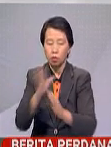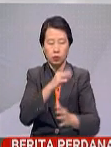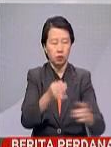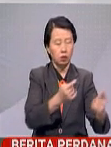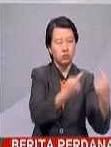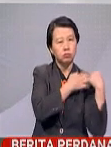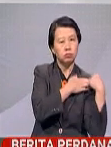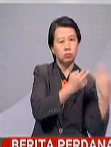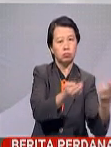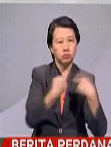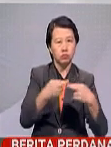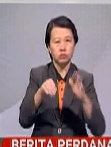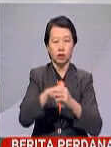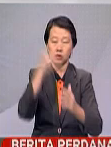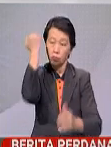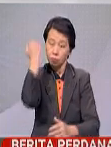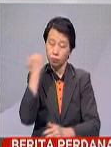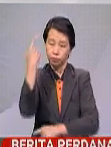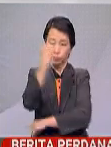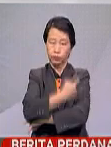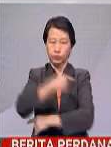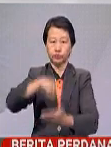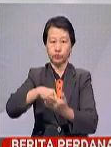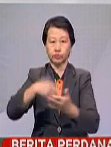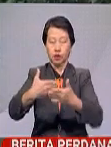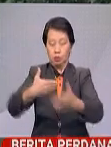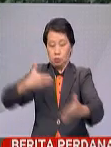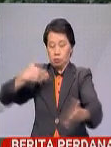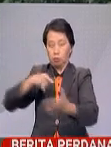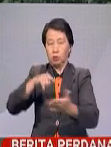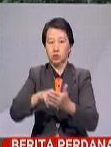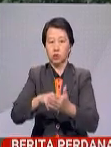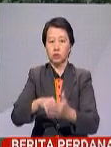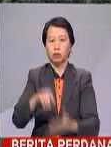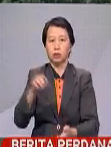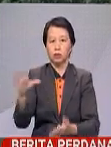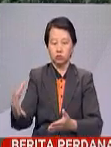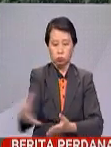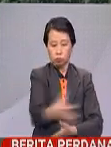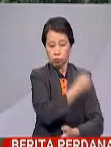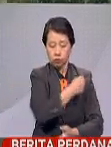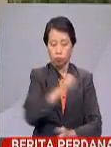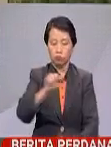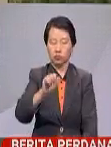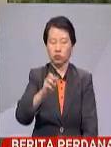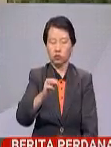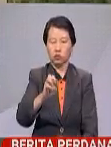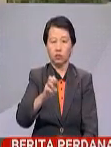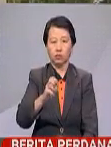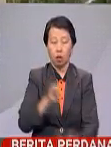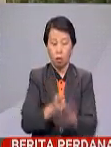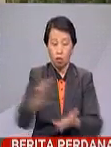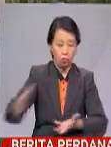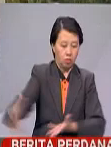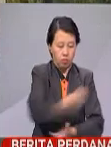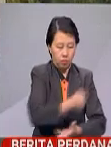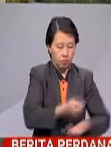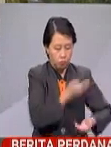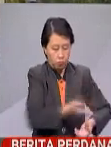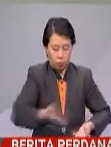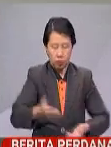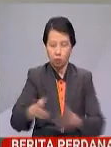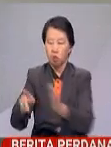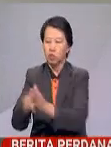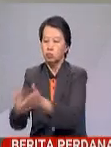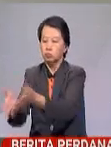responden pada prosiding permohonan hari ini. Sebelum ini, ekoran saman lucuk had oleh SPRM terhadap barangan tersebut,